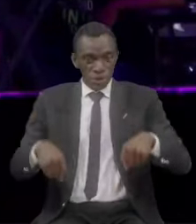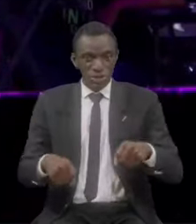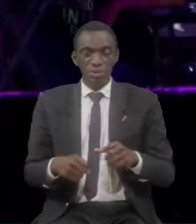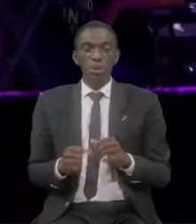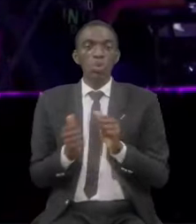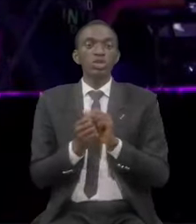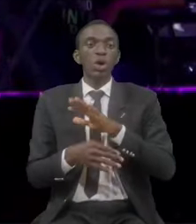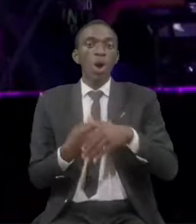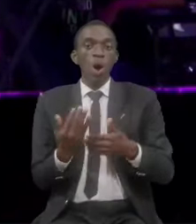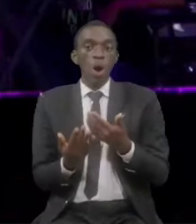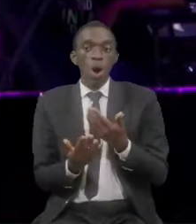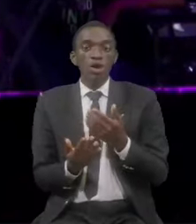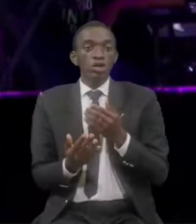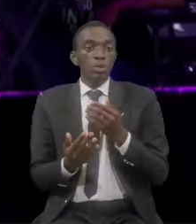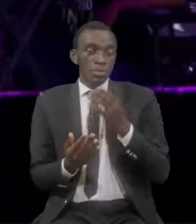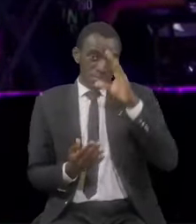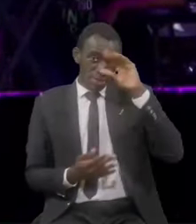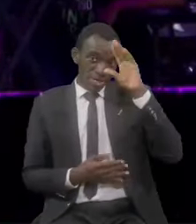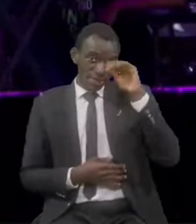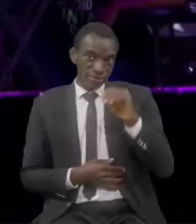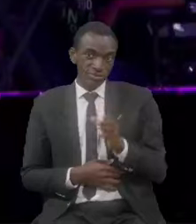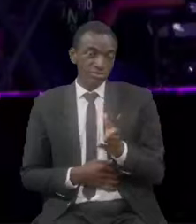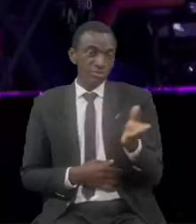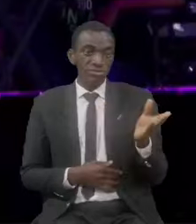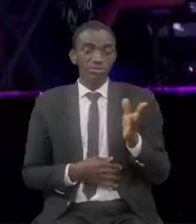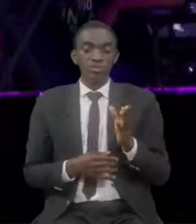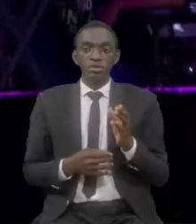Tout est impossible à tous les hommes.